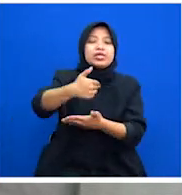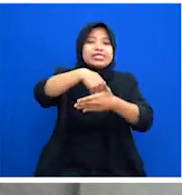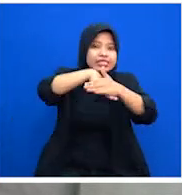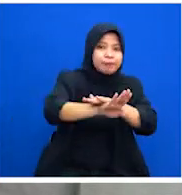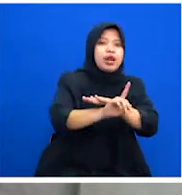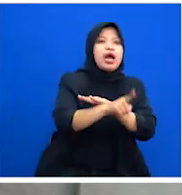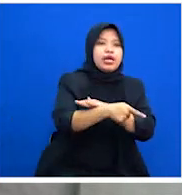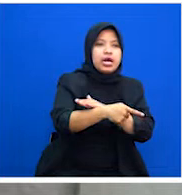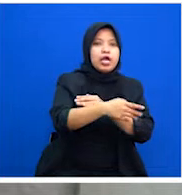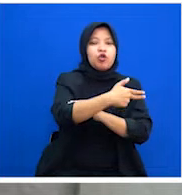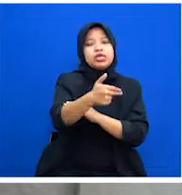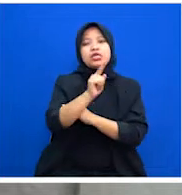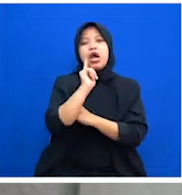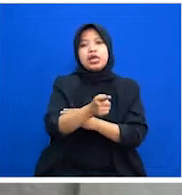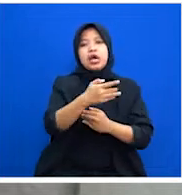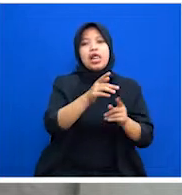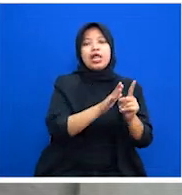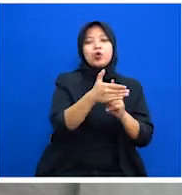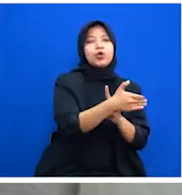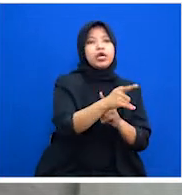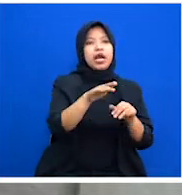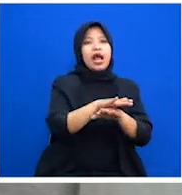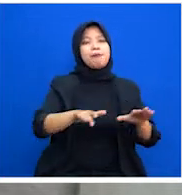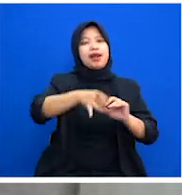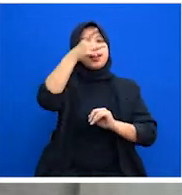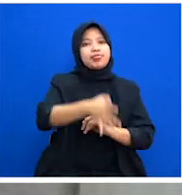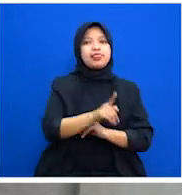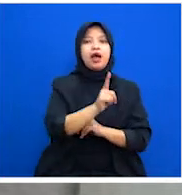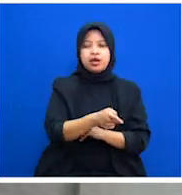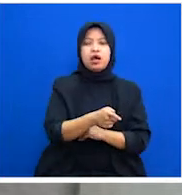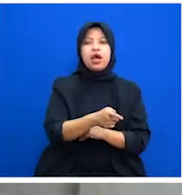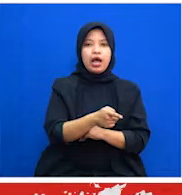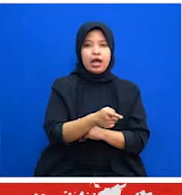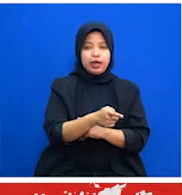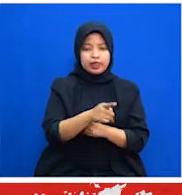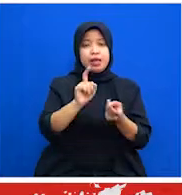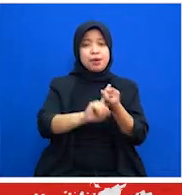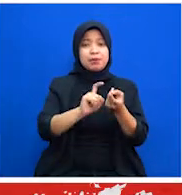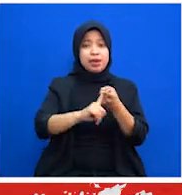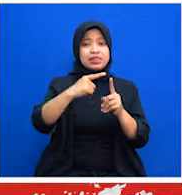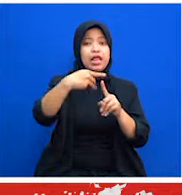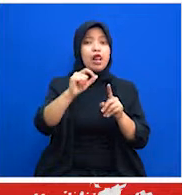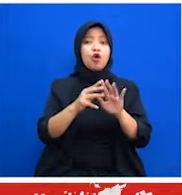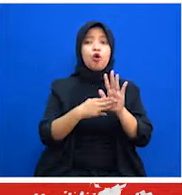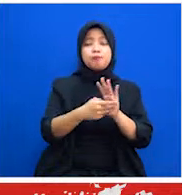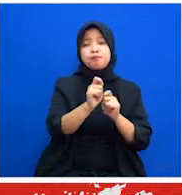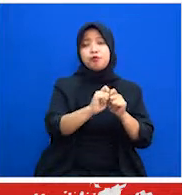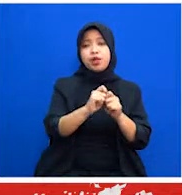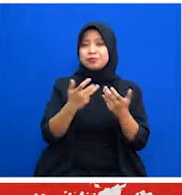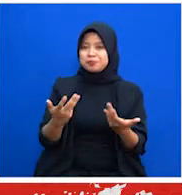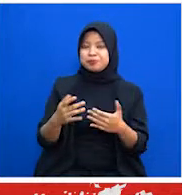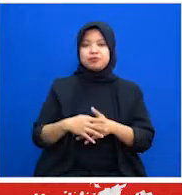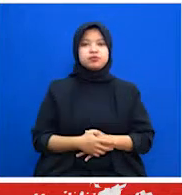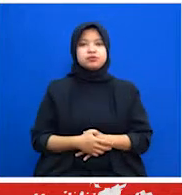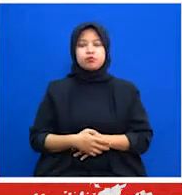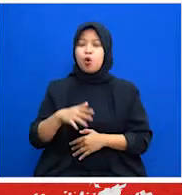disimpan di server di Indonesia dan dilindungi dengan keamanan yang ada di buat oleh kawan-kawan dari PT Telkom demikian popcorn